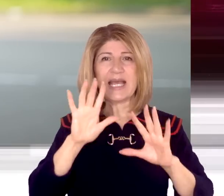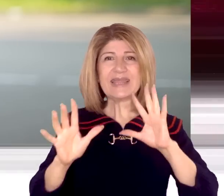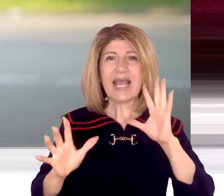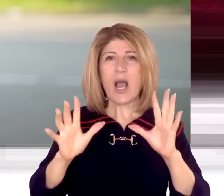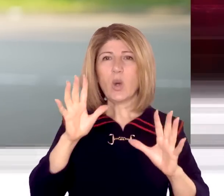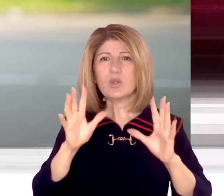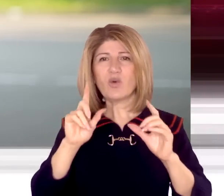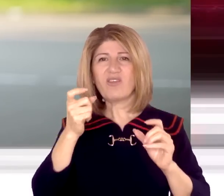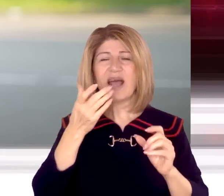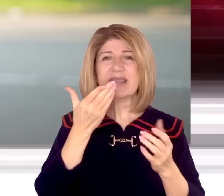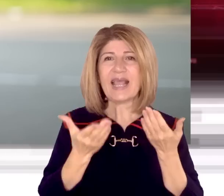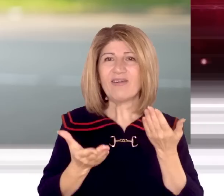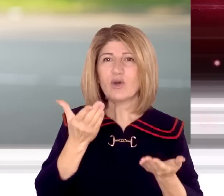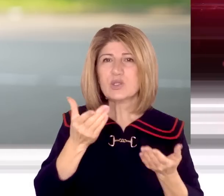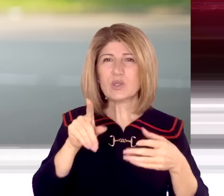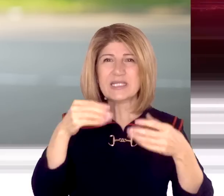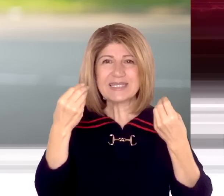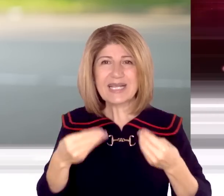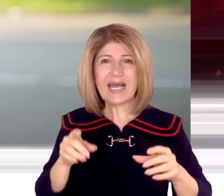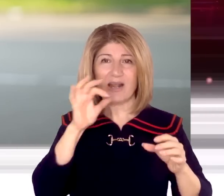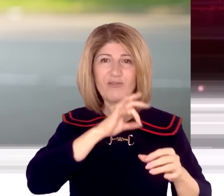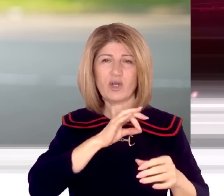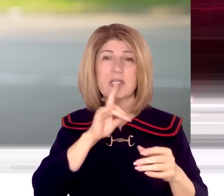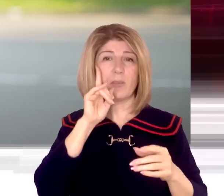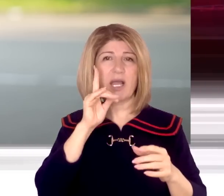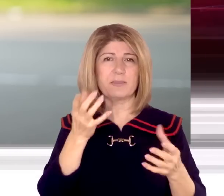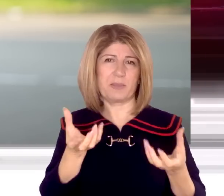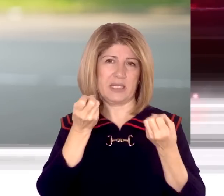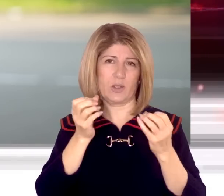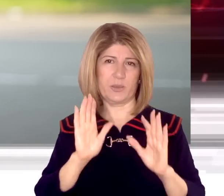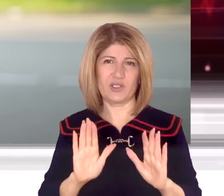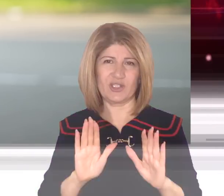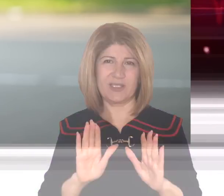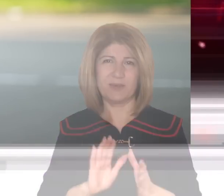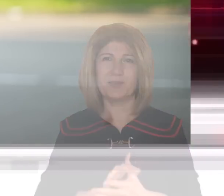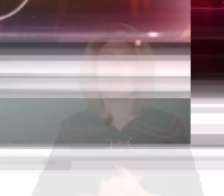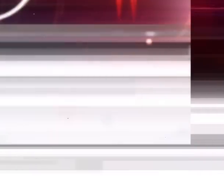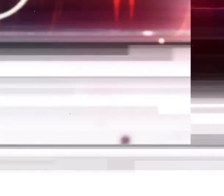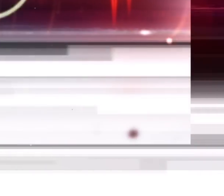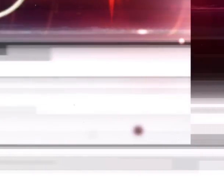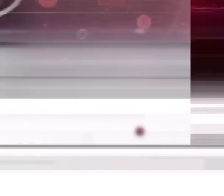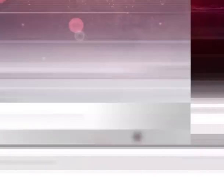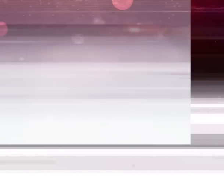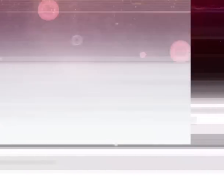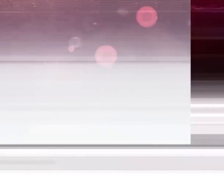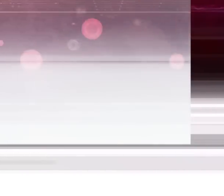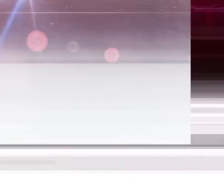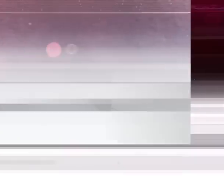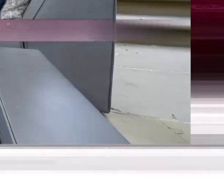الکترونیکی هستن. یه تعادل و توازنی بین این ضرر و فایده باید پیدا بشه.